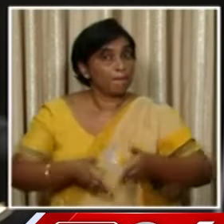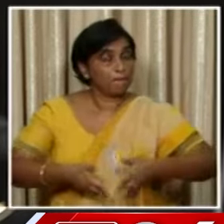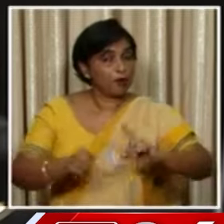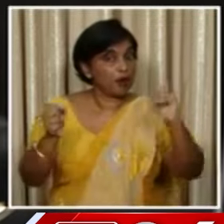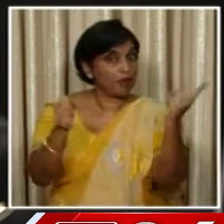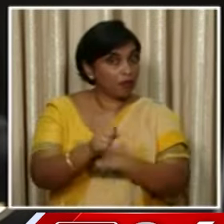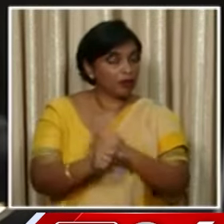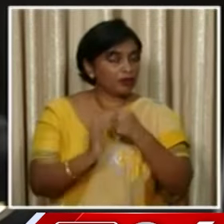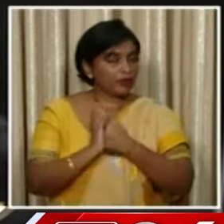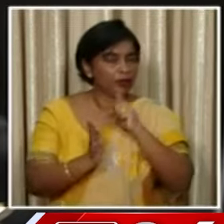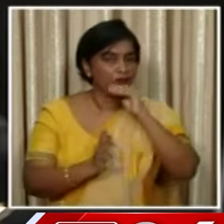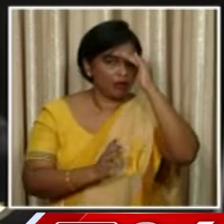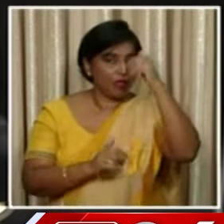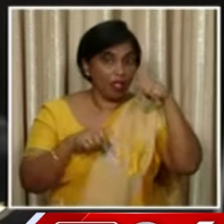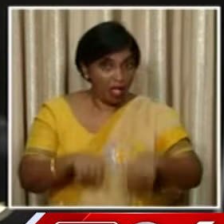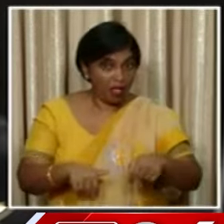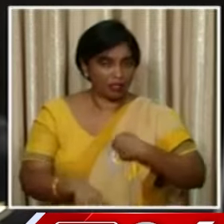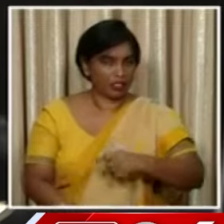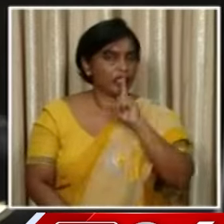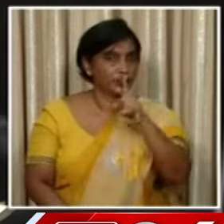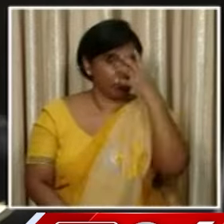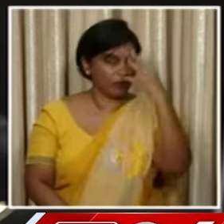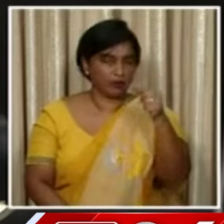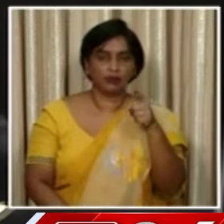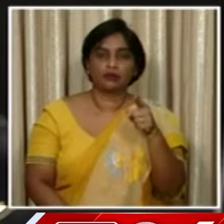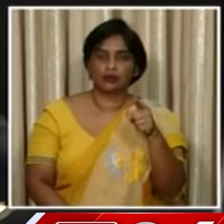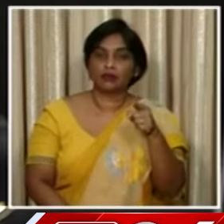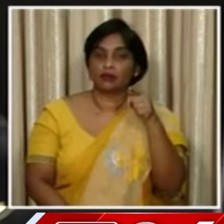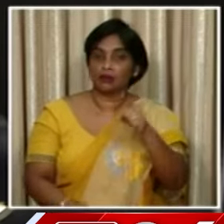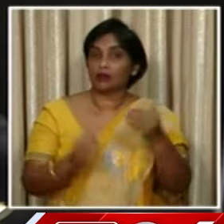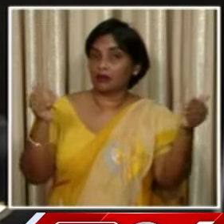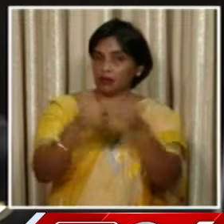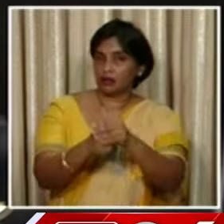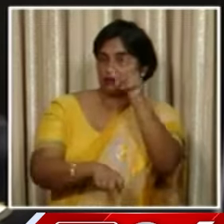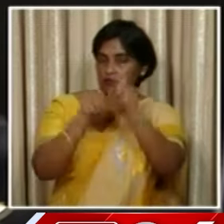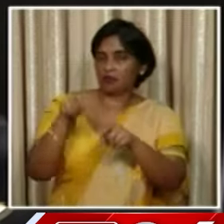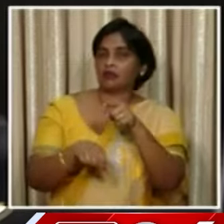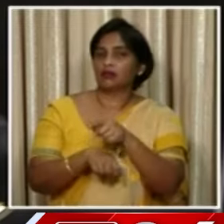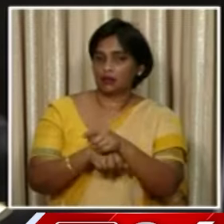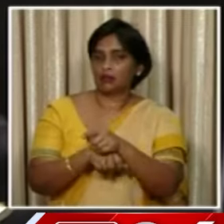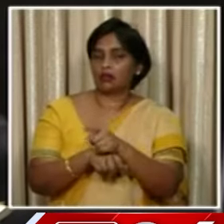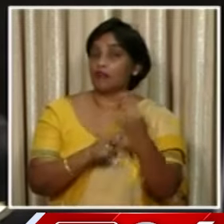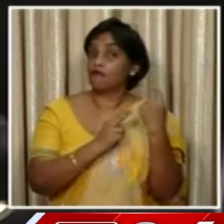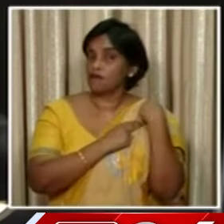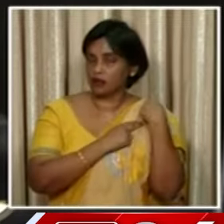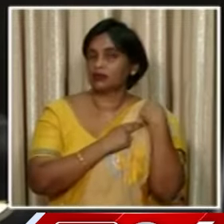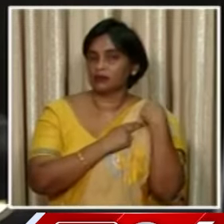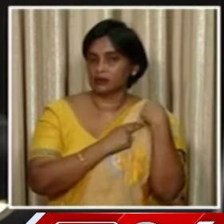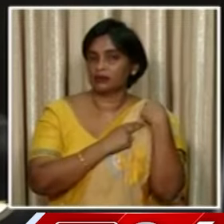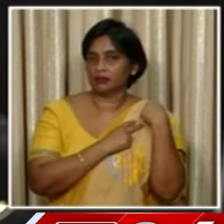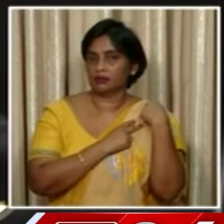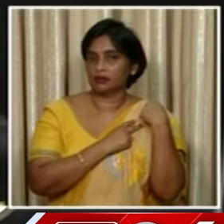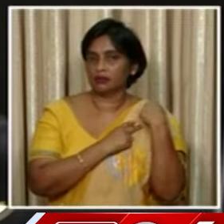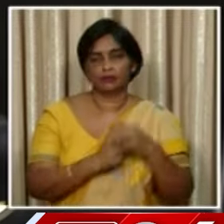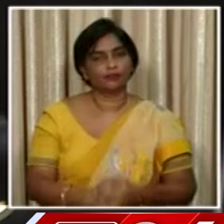මරලා දැම්මොත් ගරු කතානායකතුමා අද මං කිව්වා කියලා මතක තියාගන්න. මේකේ ඉන්න පිටිපස්සේ කට්ටියට වග කියන්න සිද්ධ වෙනවා.